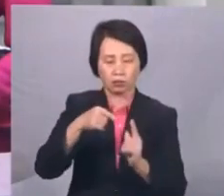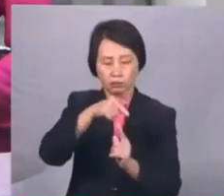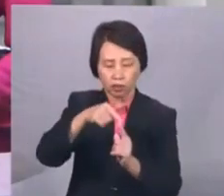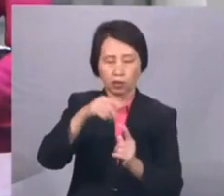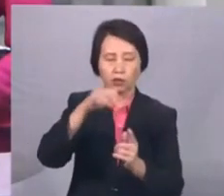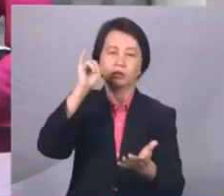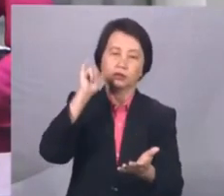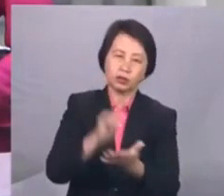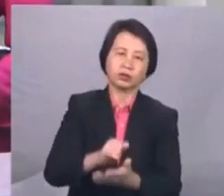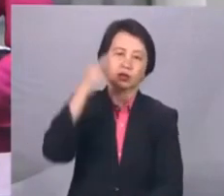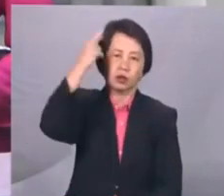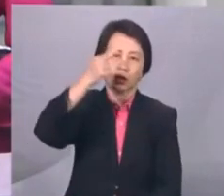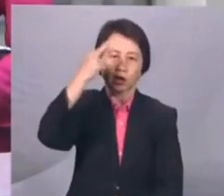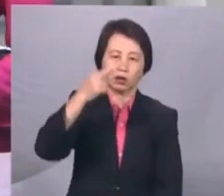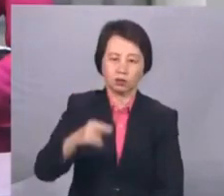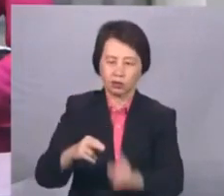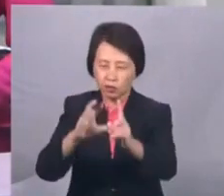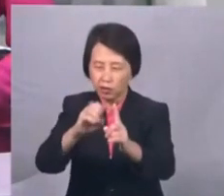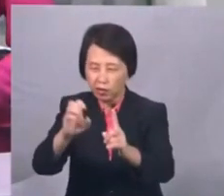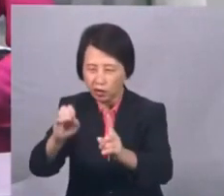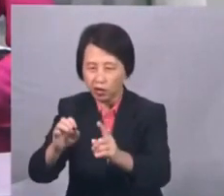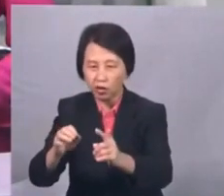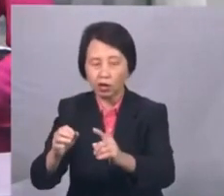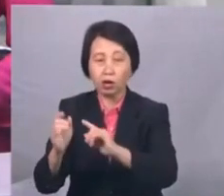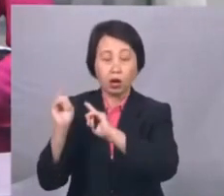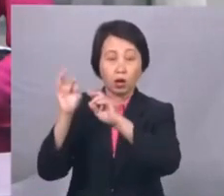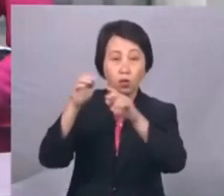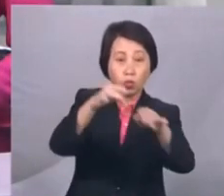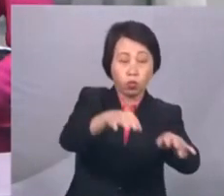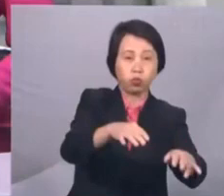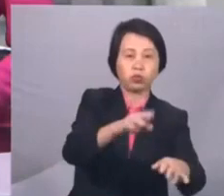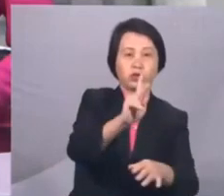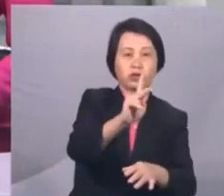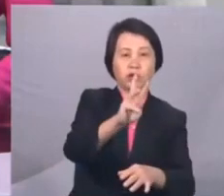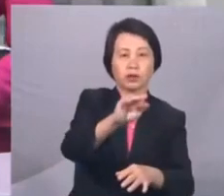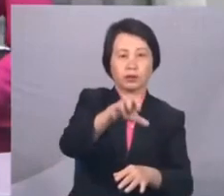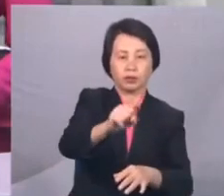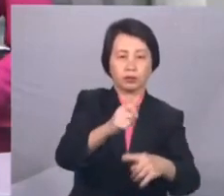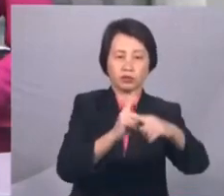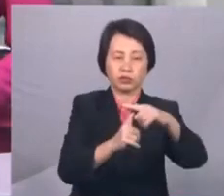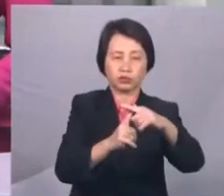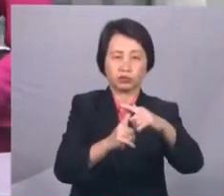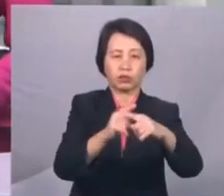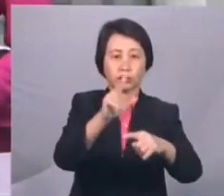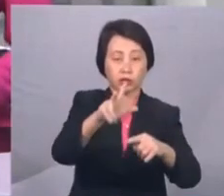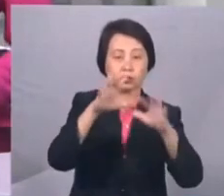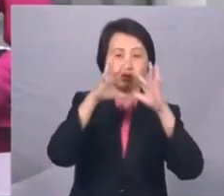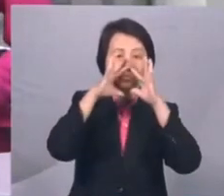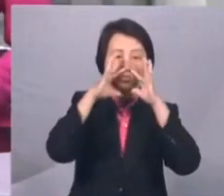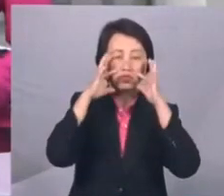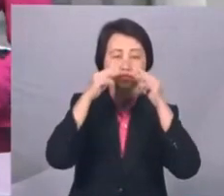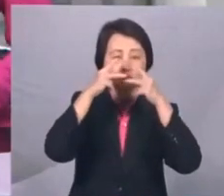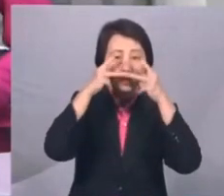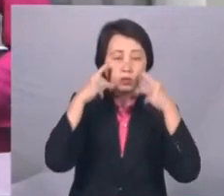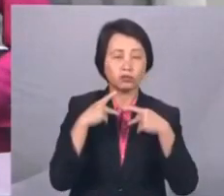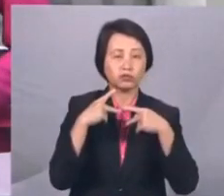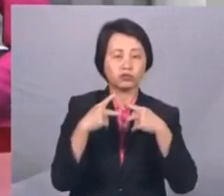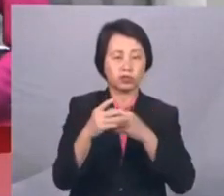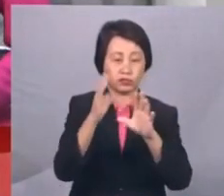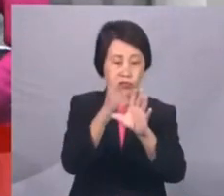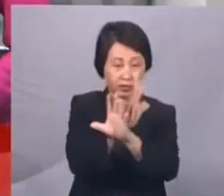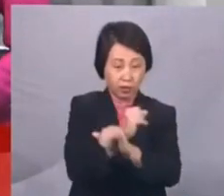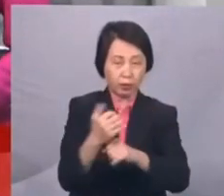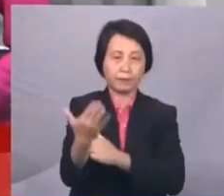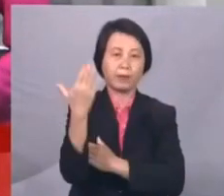taring itu antara alasan kira-kira 100 orang menyerbu bangunan kita BSP di Simpang Tiga Kuching Serawak pagi tadi kehadiran mereka